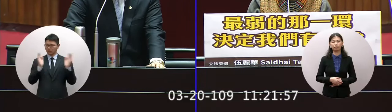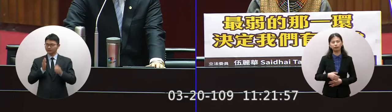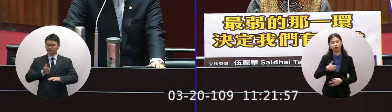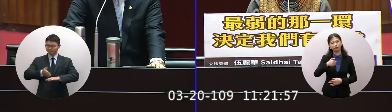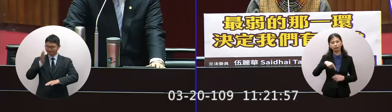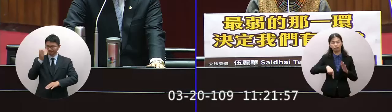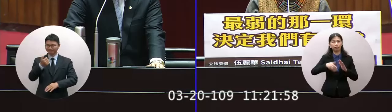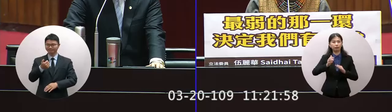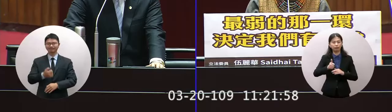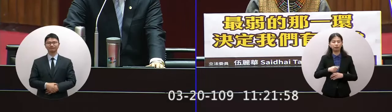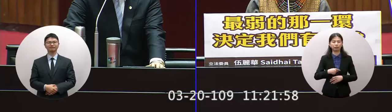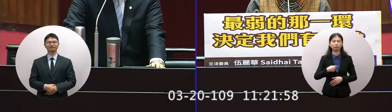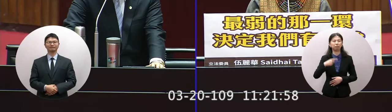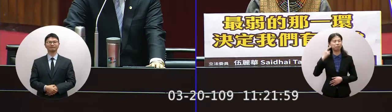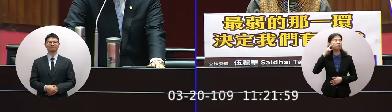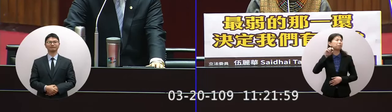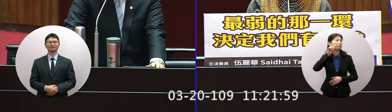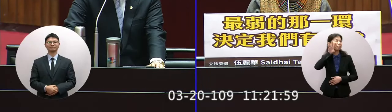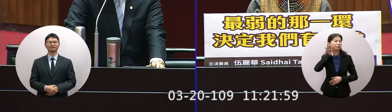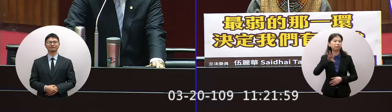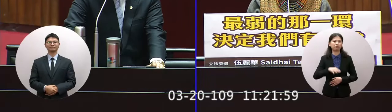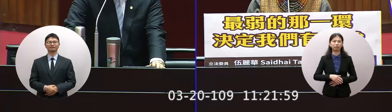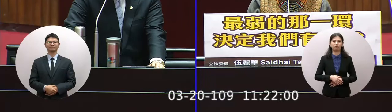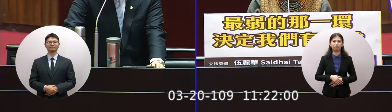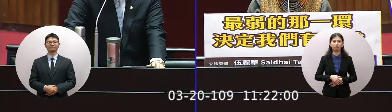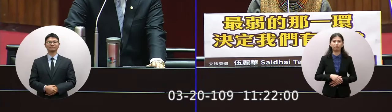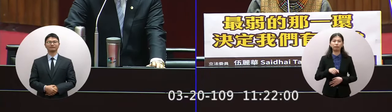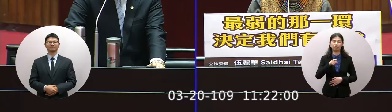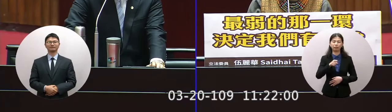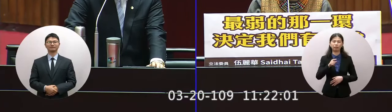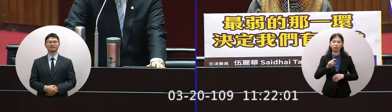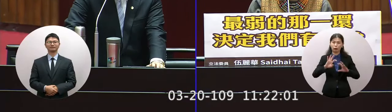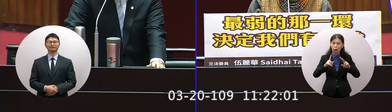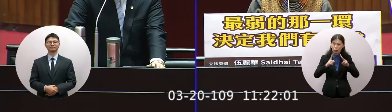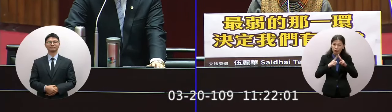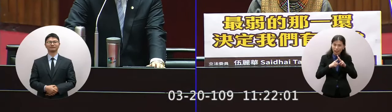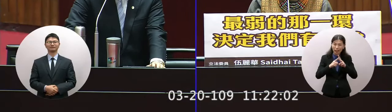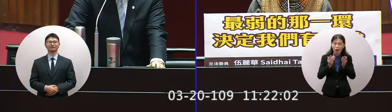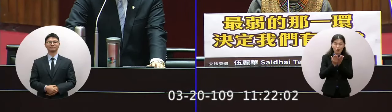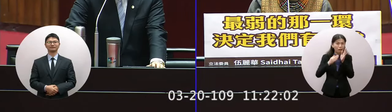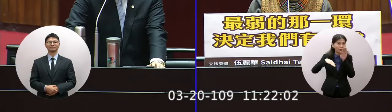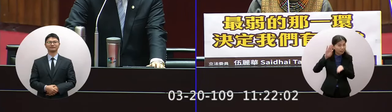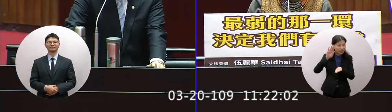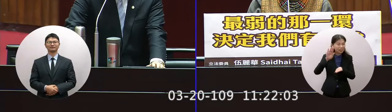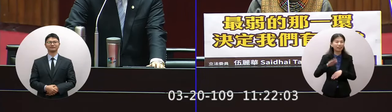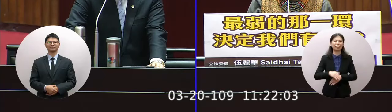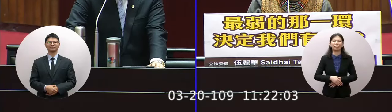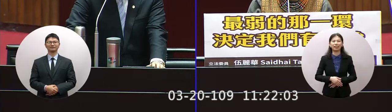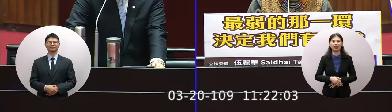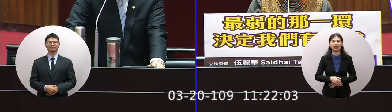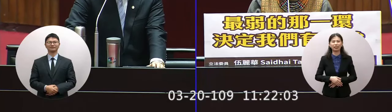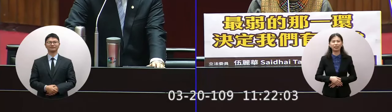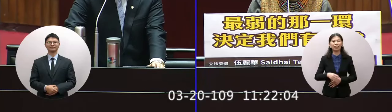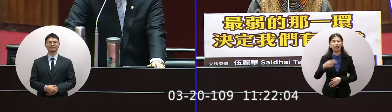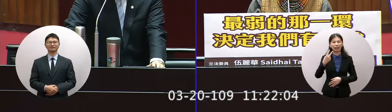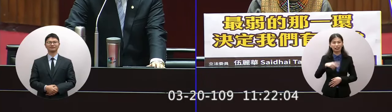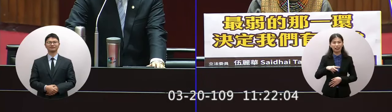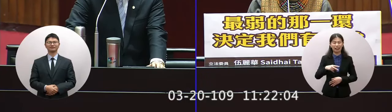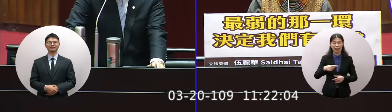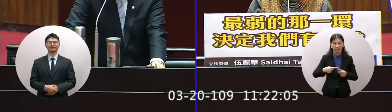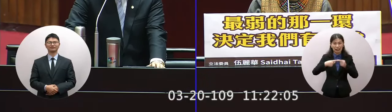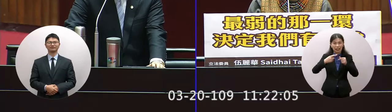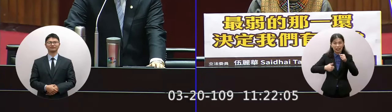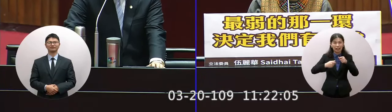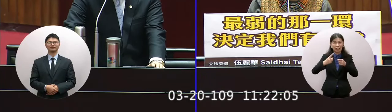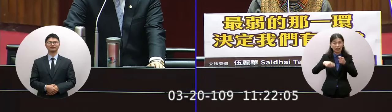谢谢院长，我也很荣幸，您不仅仅是我小学的学长，更是我第一年